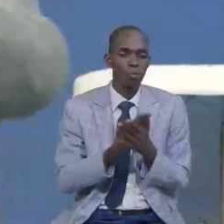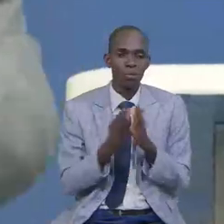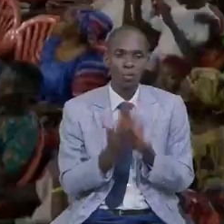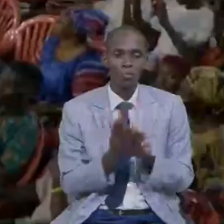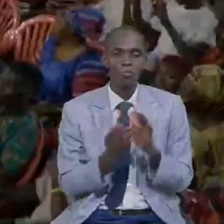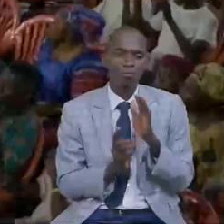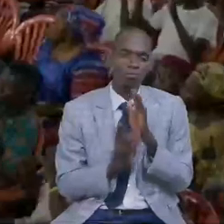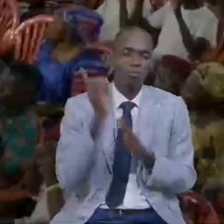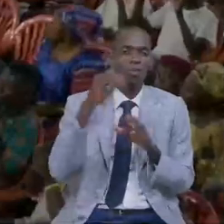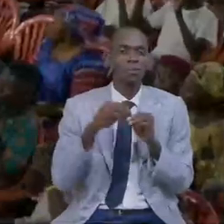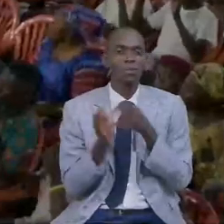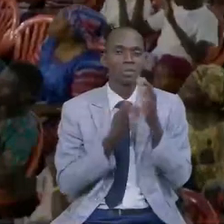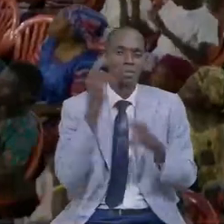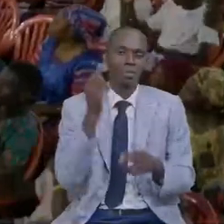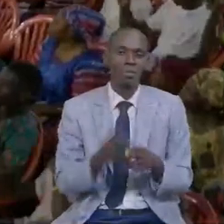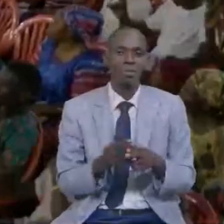de Jésus.